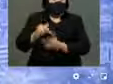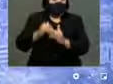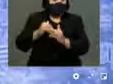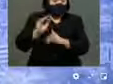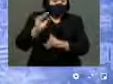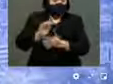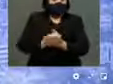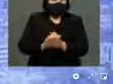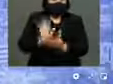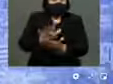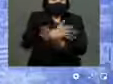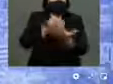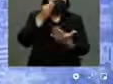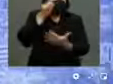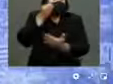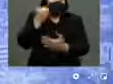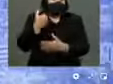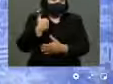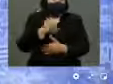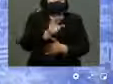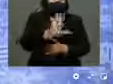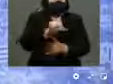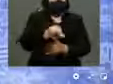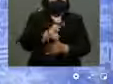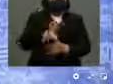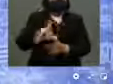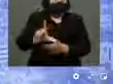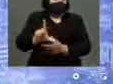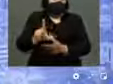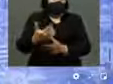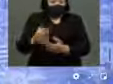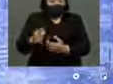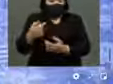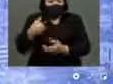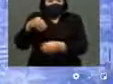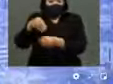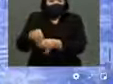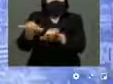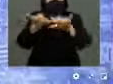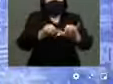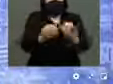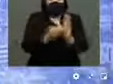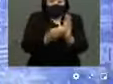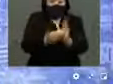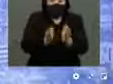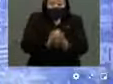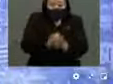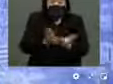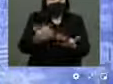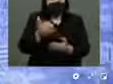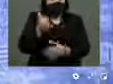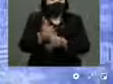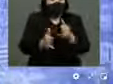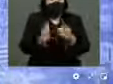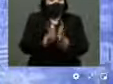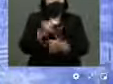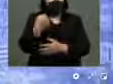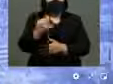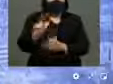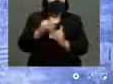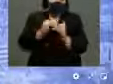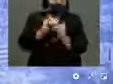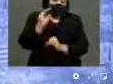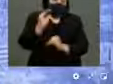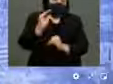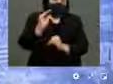บอกว่าตามสำนักงบประชากรประมาณสัก 5.6 ล้านบวกกับประชากรแฝงอีก 7-8 ล้านแล้วก็จอนี่ต่างหากนะครับเพราะนั้นตรงนี้เนี่